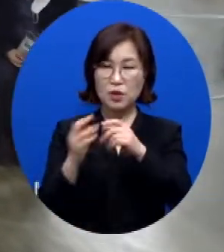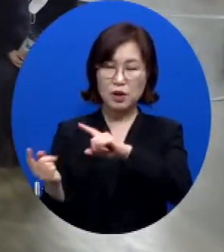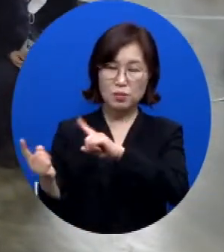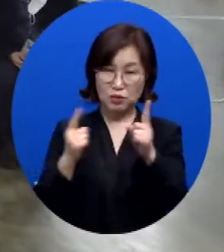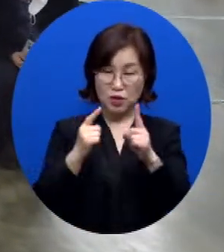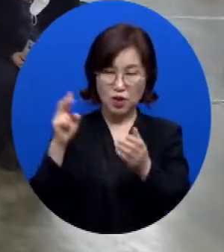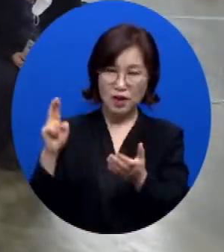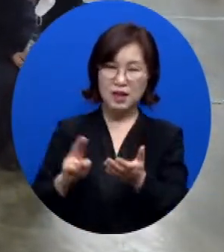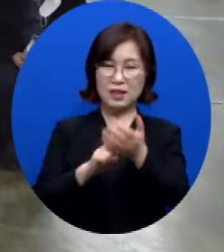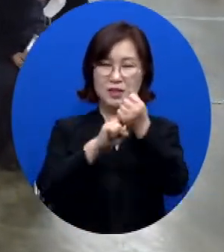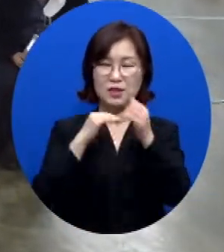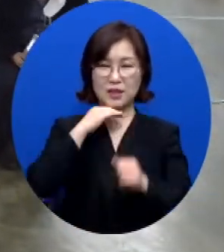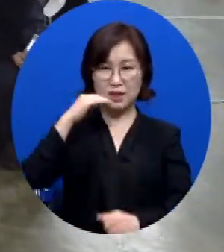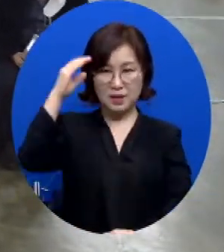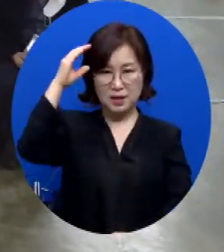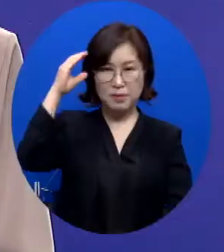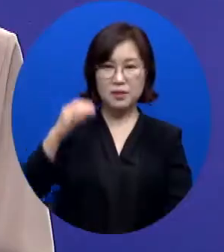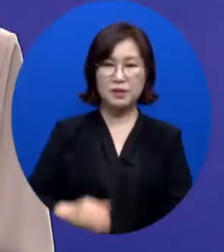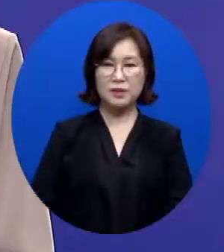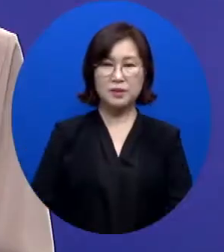일어나길 기대합니다.